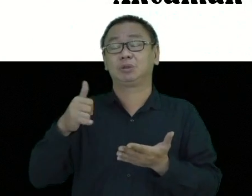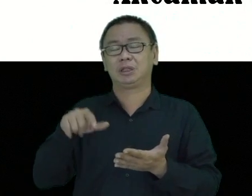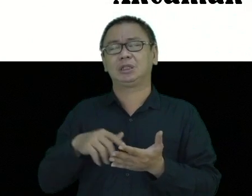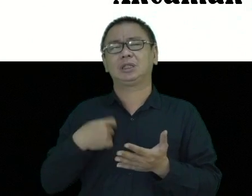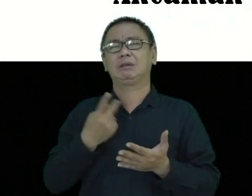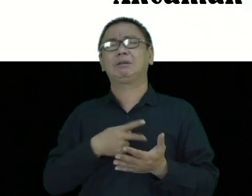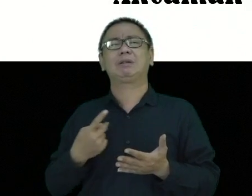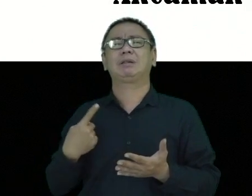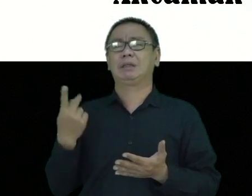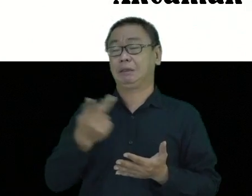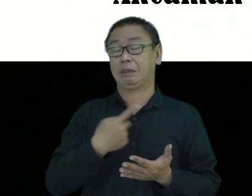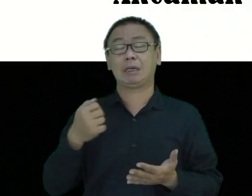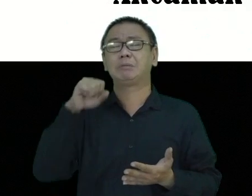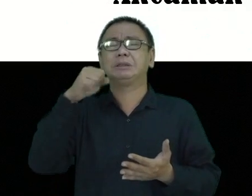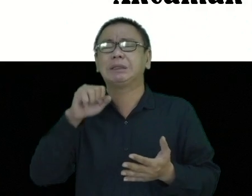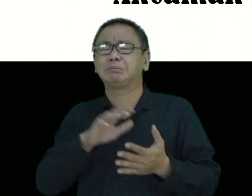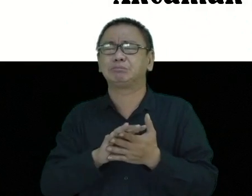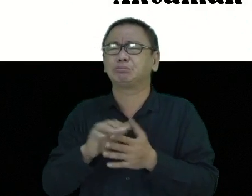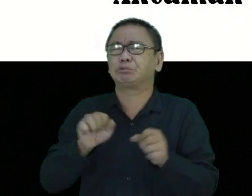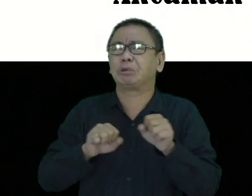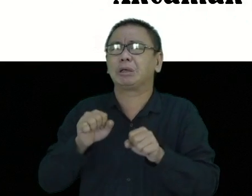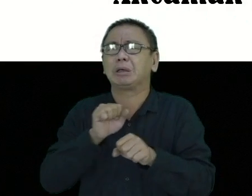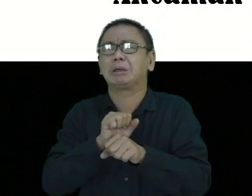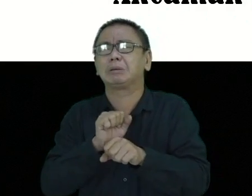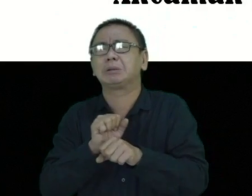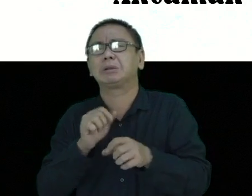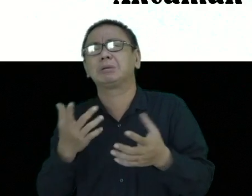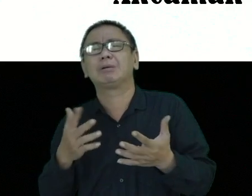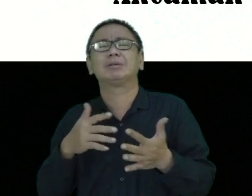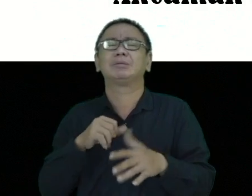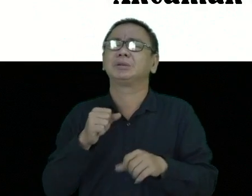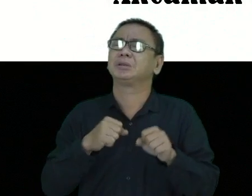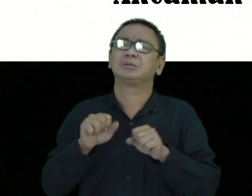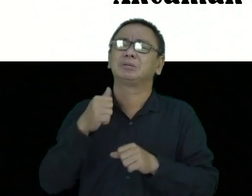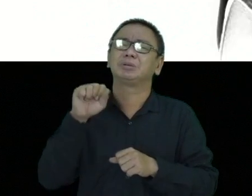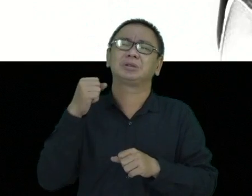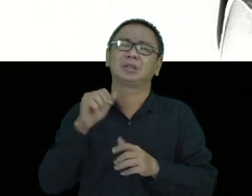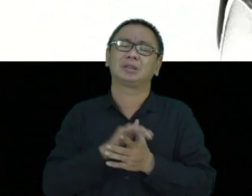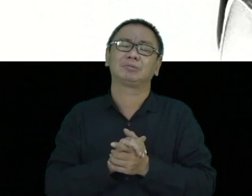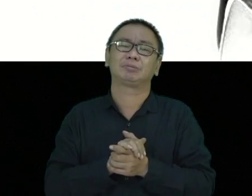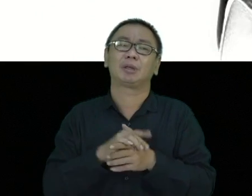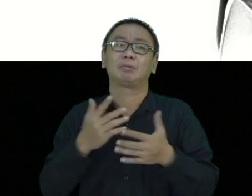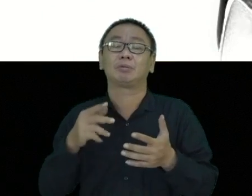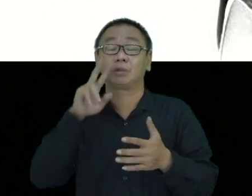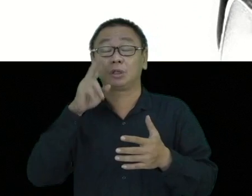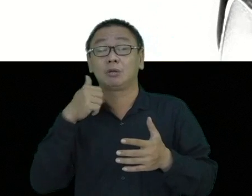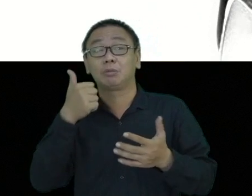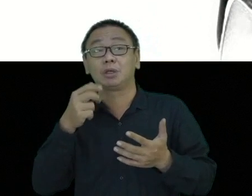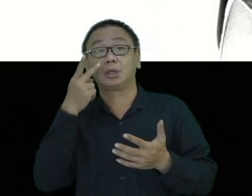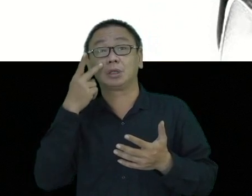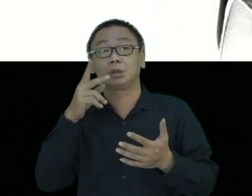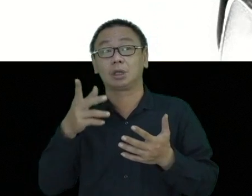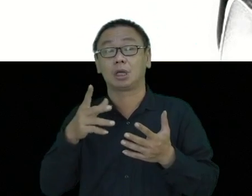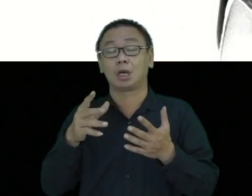Bagaimana bisa merasakan damai sejahtera yang nyata? Saudara bisa melihat apa yang dialami oleh murid-murid